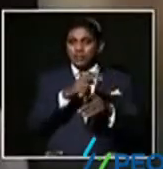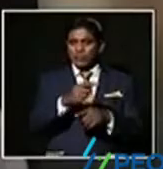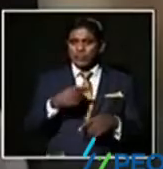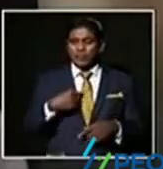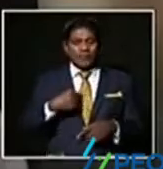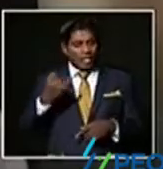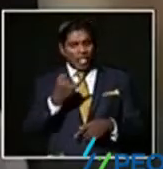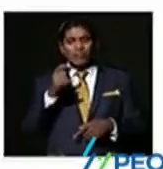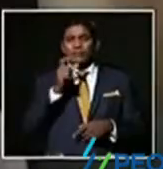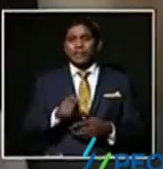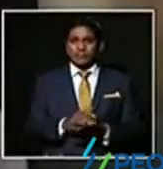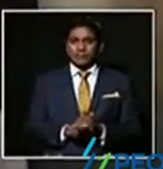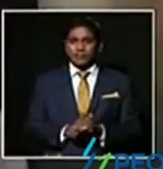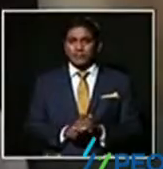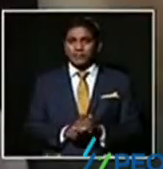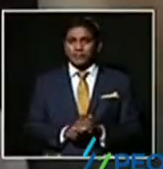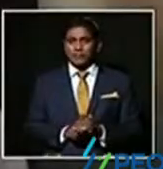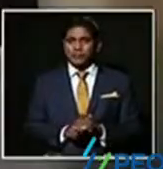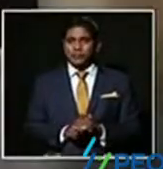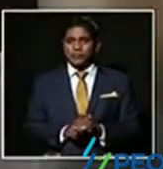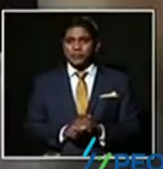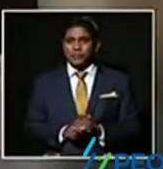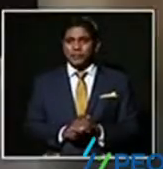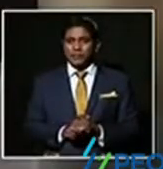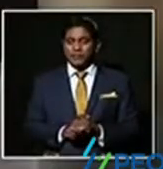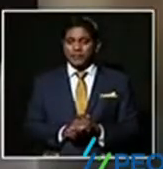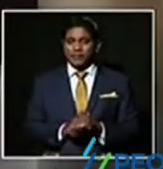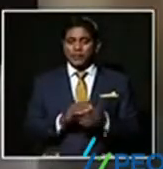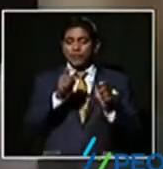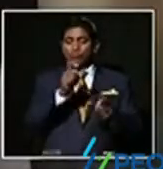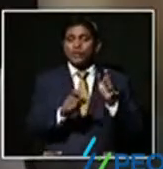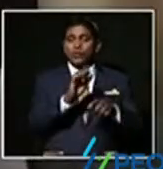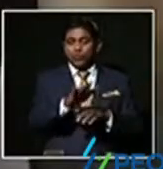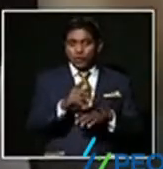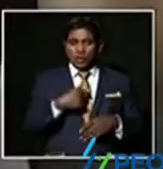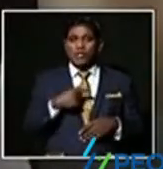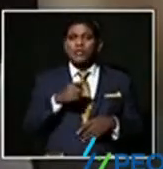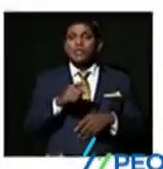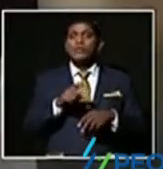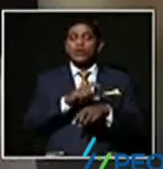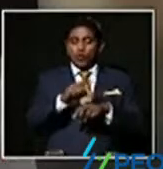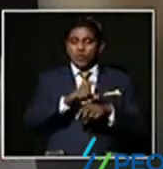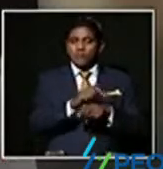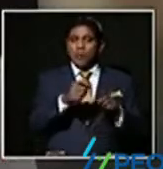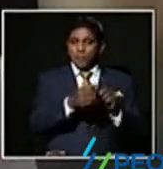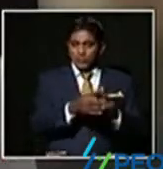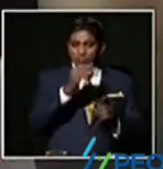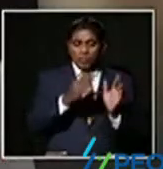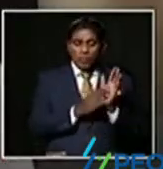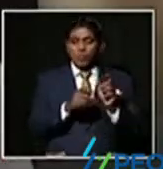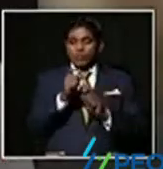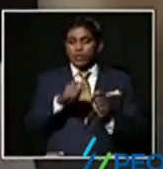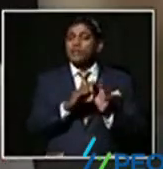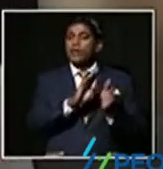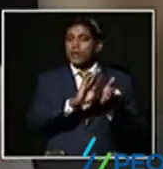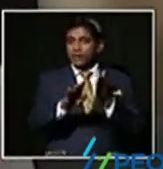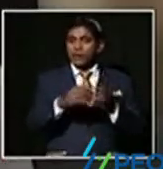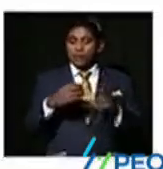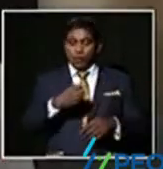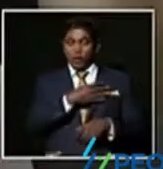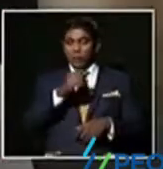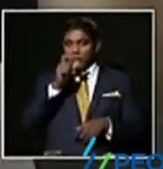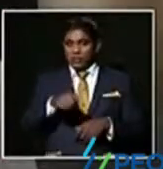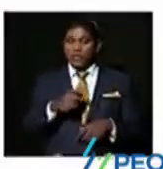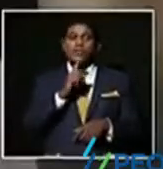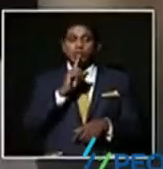ගෝඨාභය රාජපක්ෂ මහජන උපයෝගිතා කොමිසමේ හිටපු සභාපතිට සහ සමාජිකින්ට ඉවත් වෙන්න කියලා එදා ගෝඨාභය රාජපක්ෂ මහත්මයා